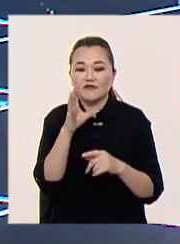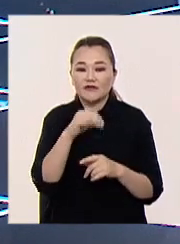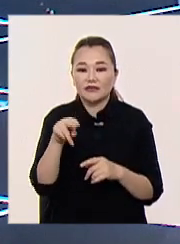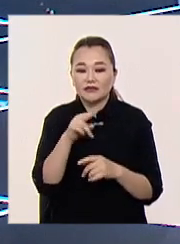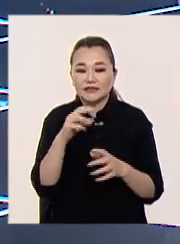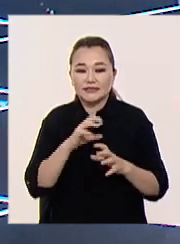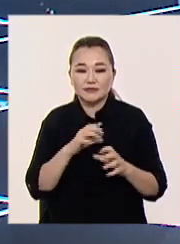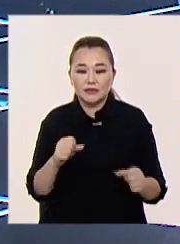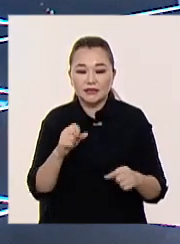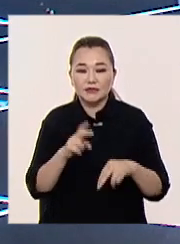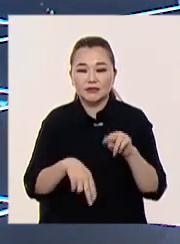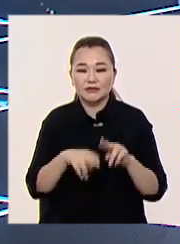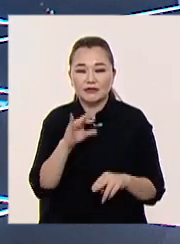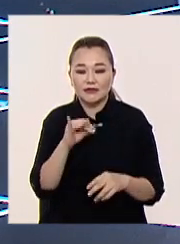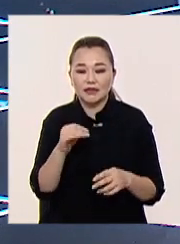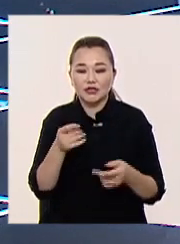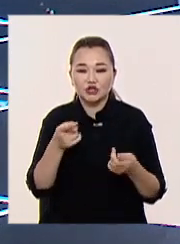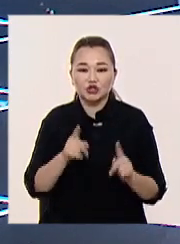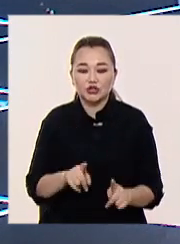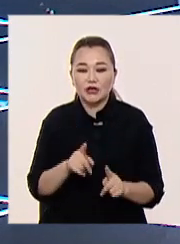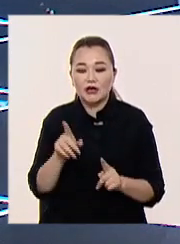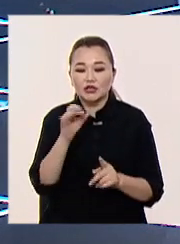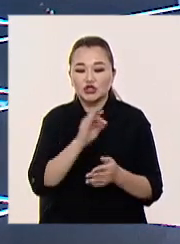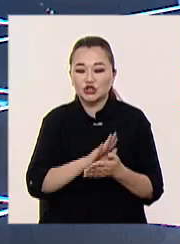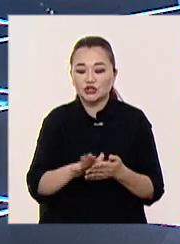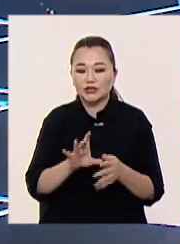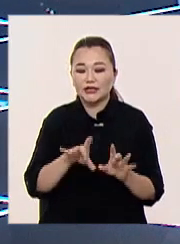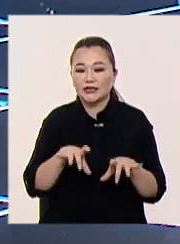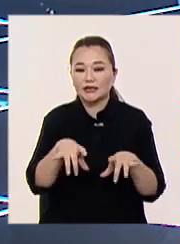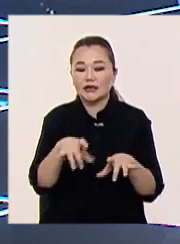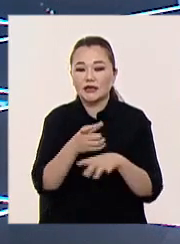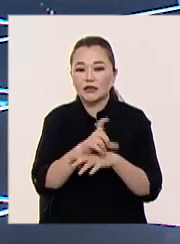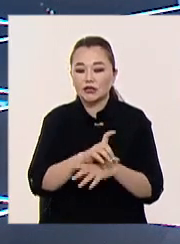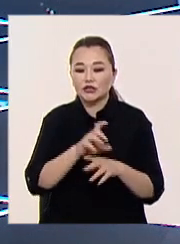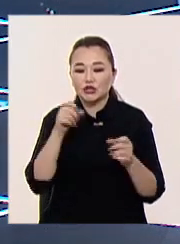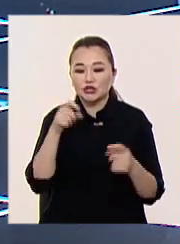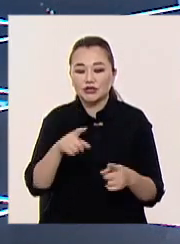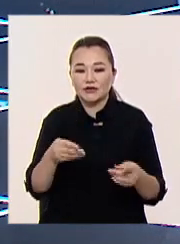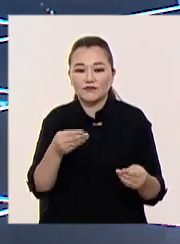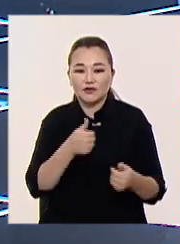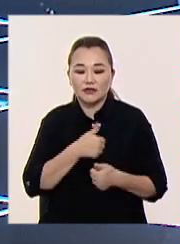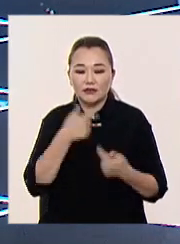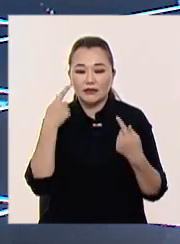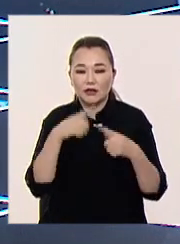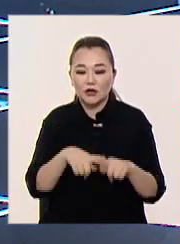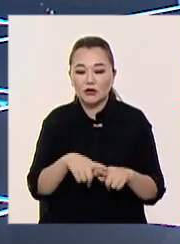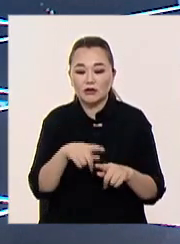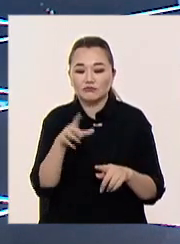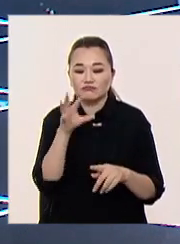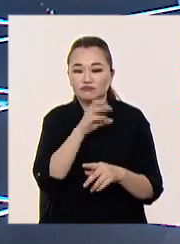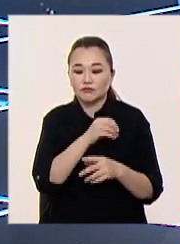смел, эмоционален и естественен. Чистые и рельефные поверхности сочетаются с эффектными и технологичными